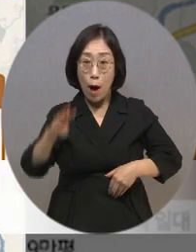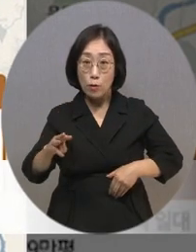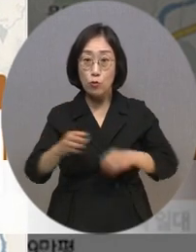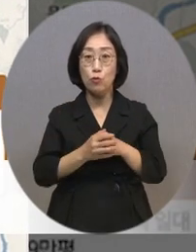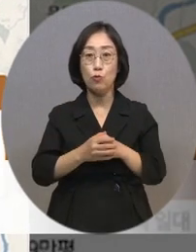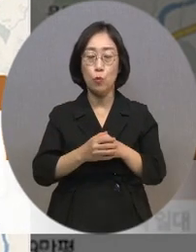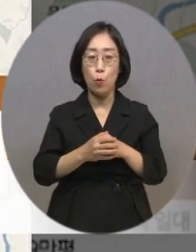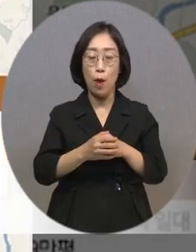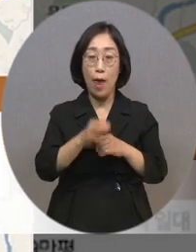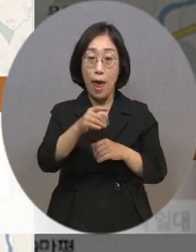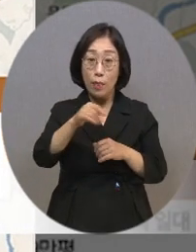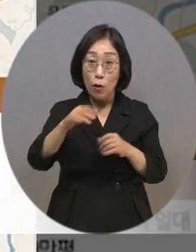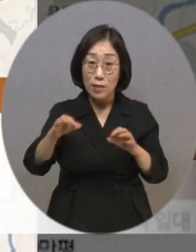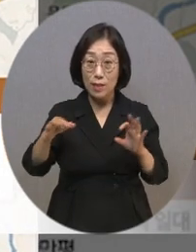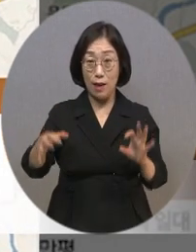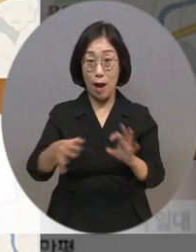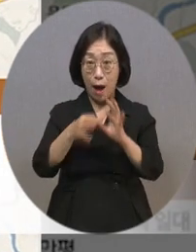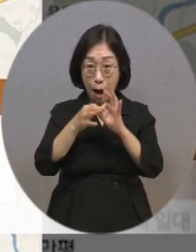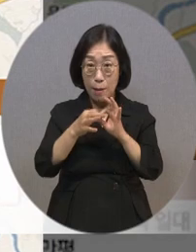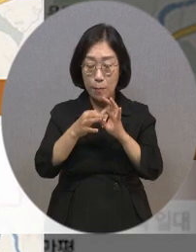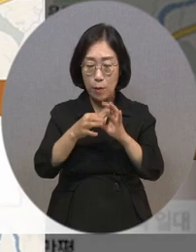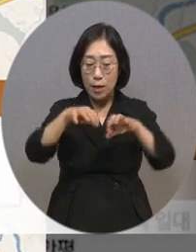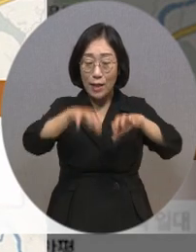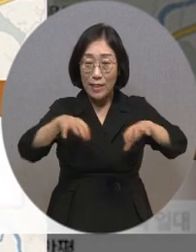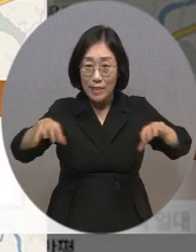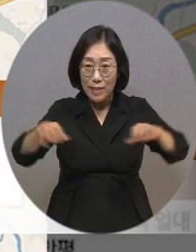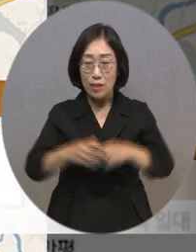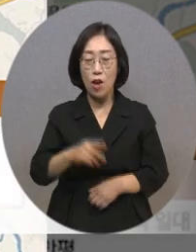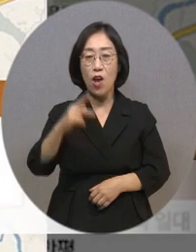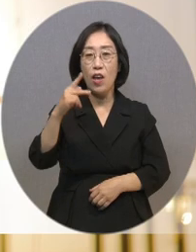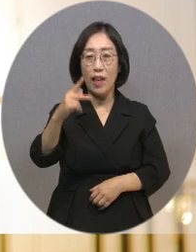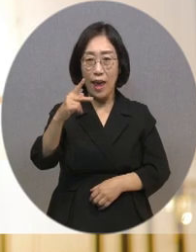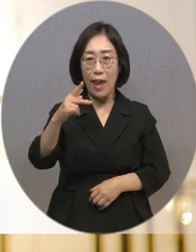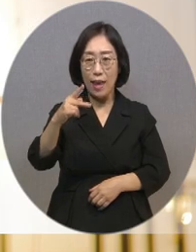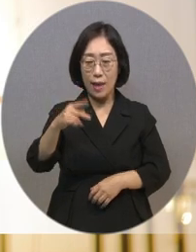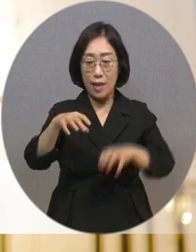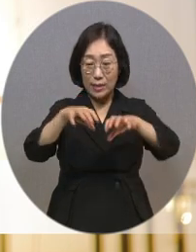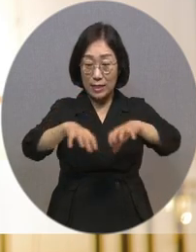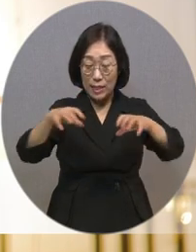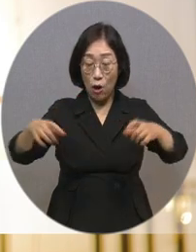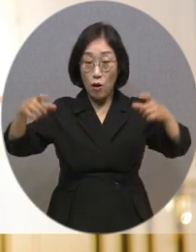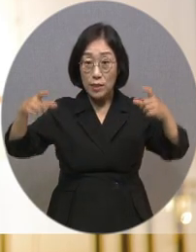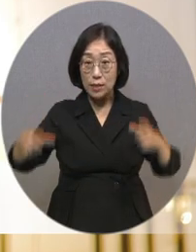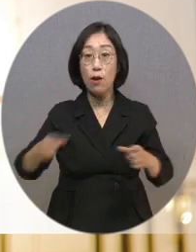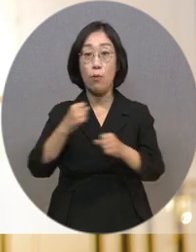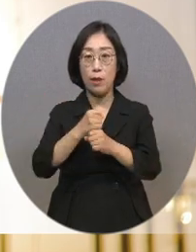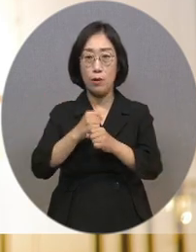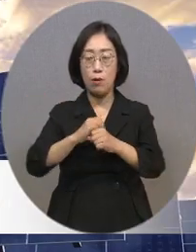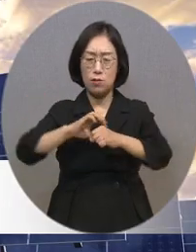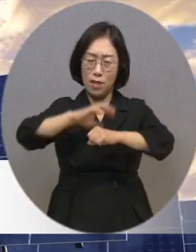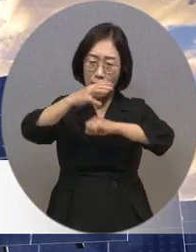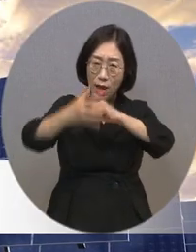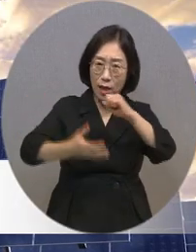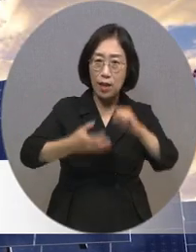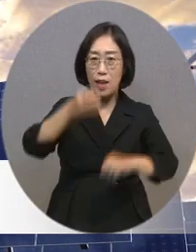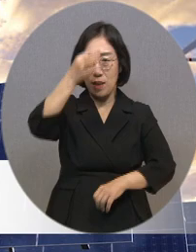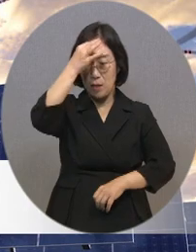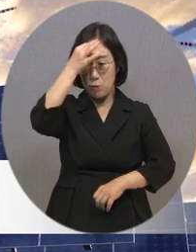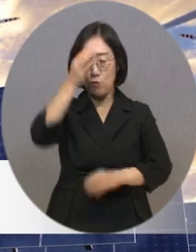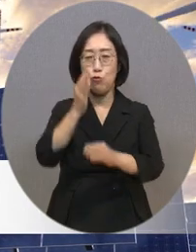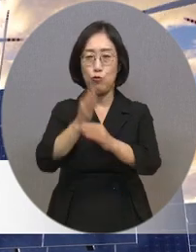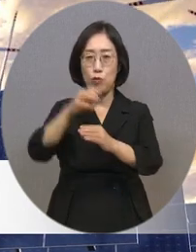에너지산업 융복합단지를 기반으로 K에너지밸리를 조성해 세계 에너지산업의 첨단 기술